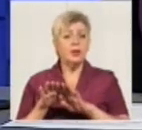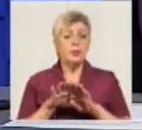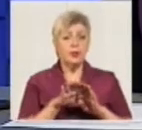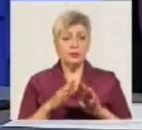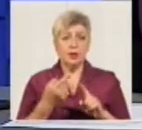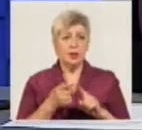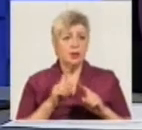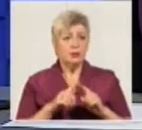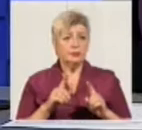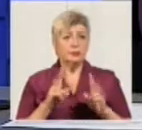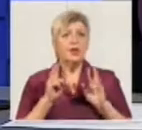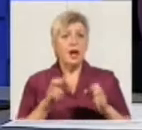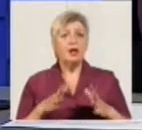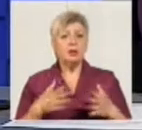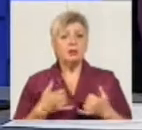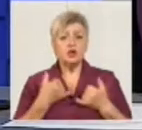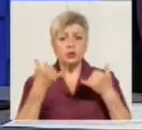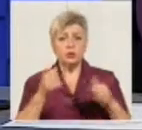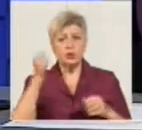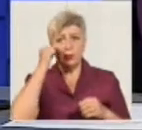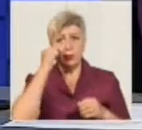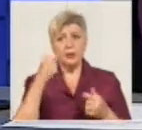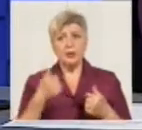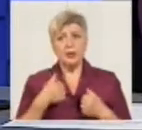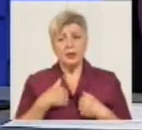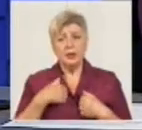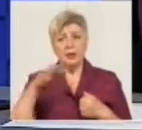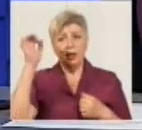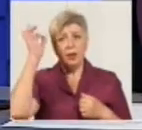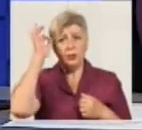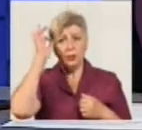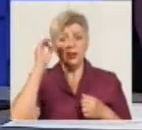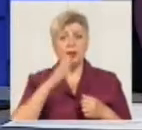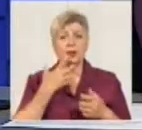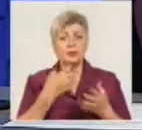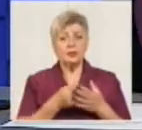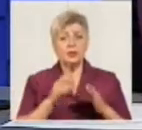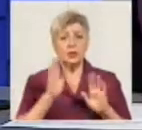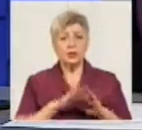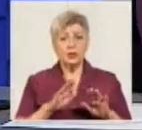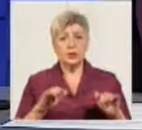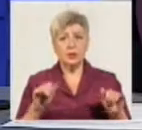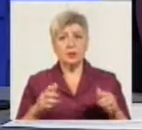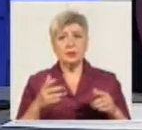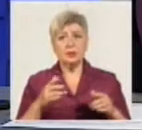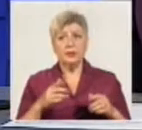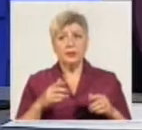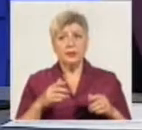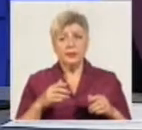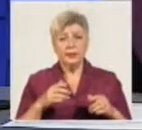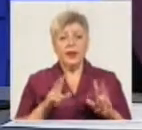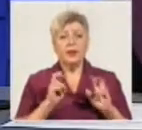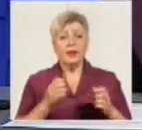вшанування пам'яті загиблих. Знаєте, я пам'ятаю своє дитинство, коли в школі, як нас готували до зустрічі